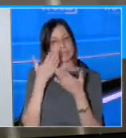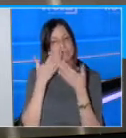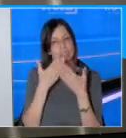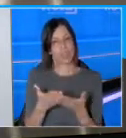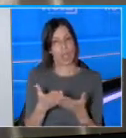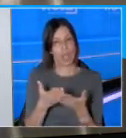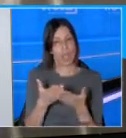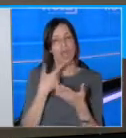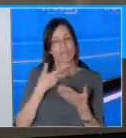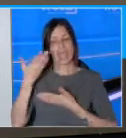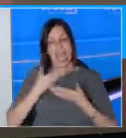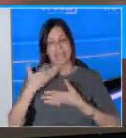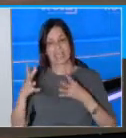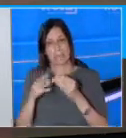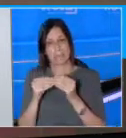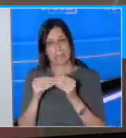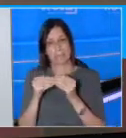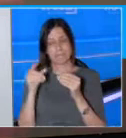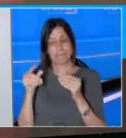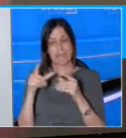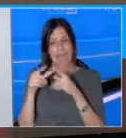והיחסים עם הרצועה, השתנו?